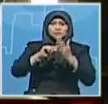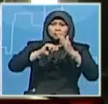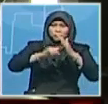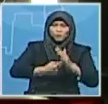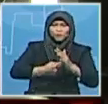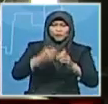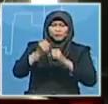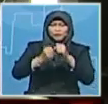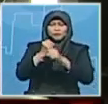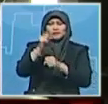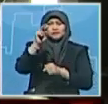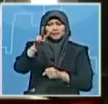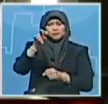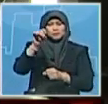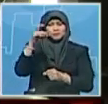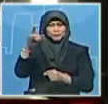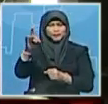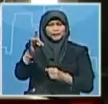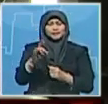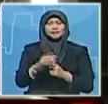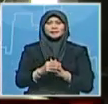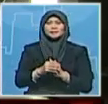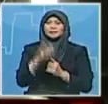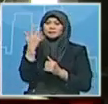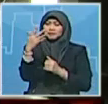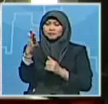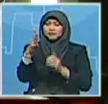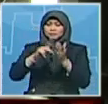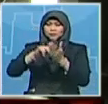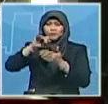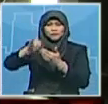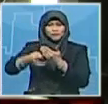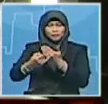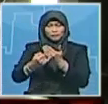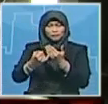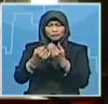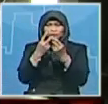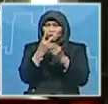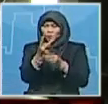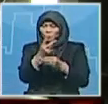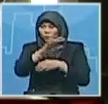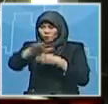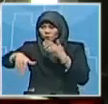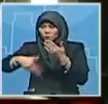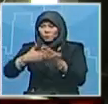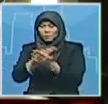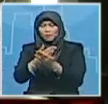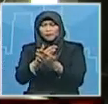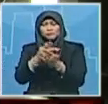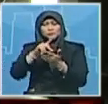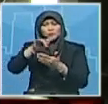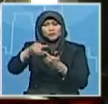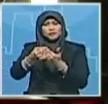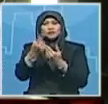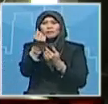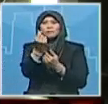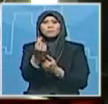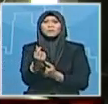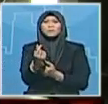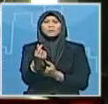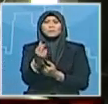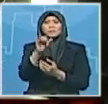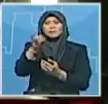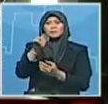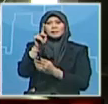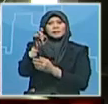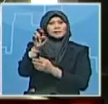dalam tahun 2018. 15 projek itu kalau kita melihat keseluruhan sebenarnya, dari segi kos projek Kementerian Kerja Raya